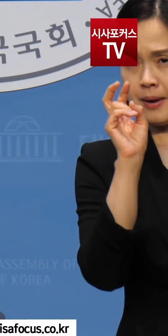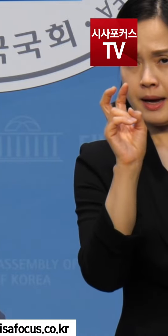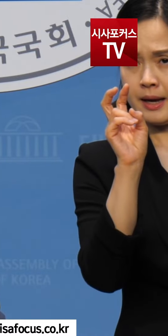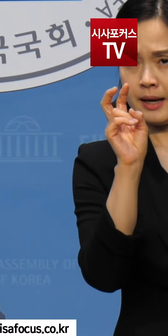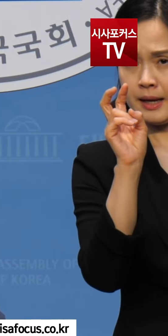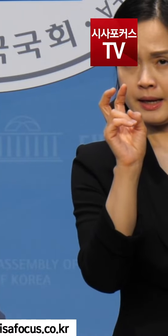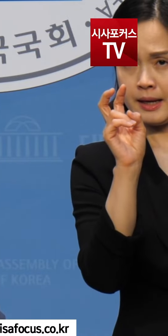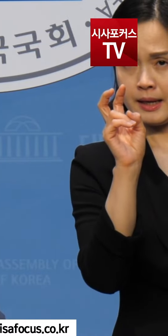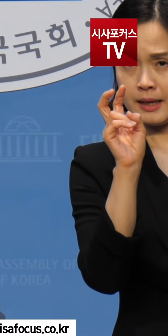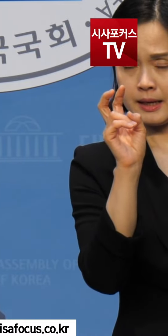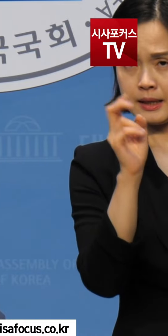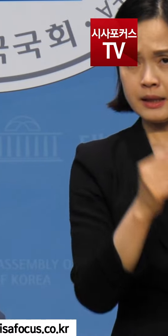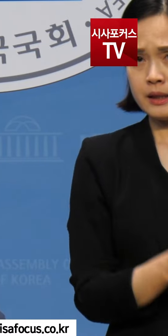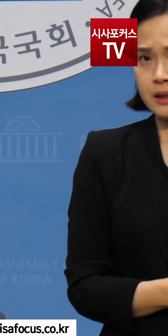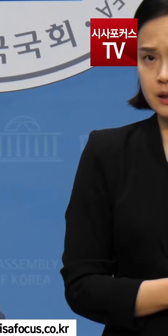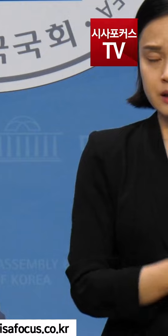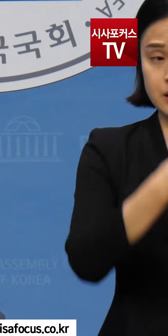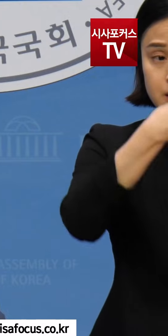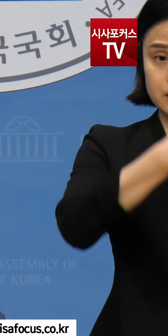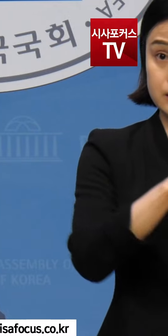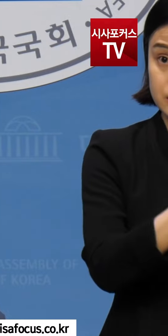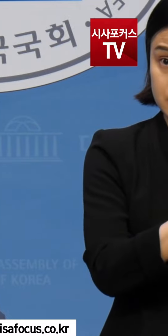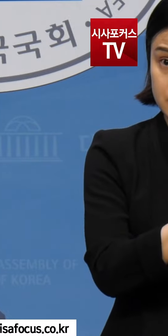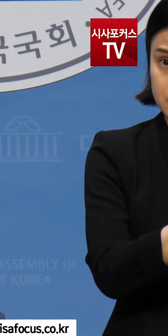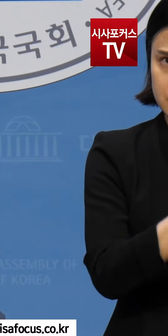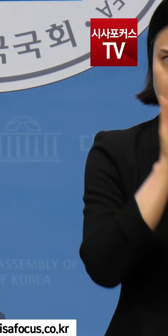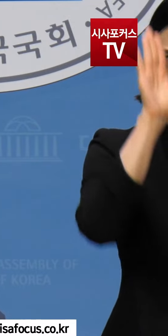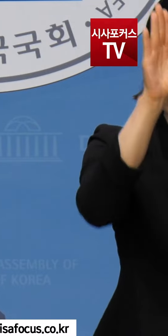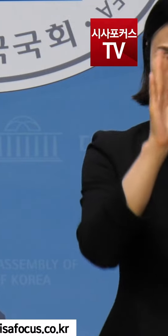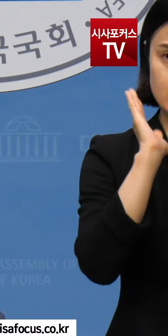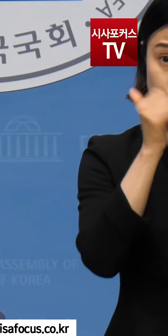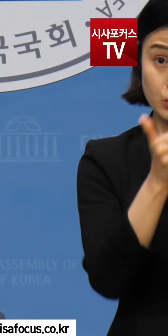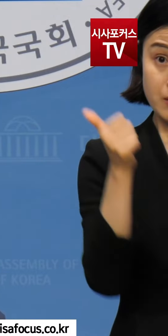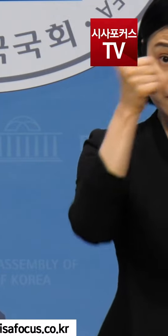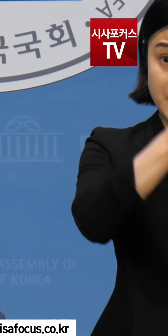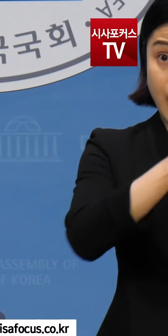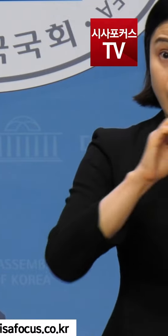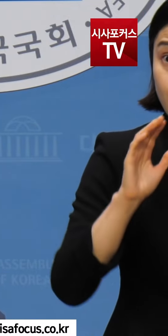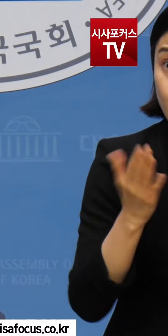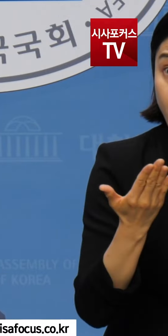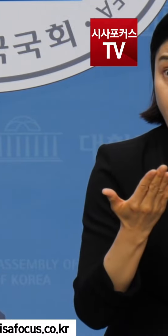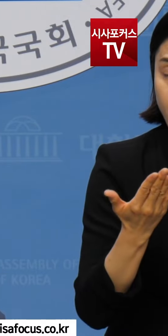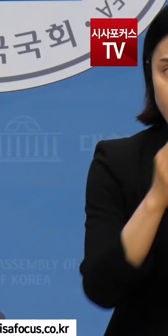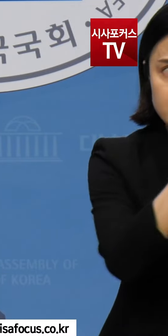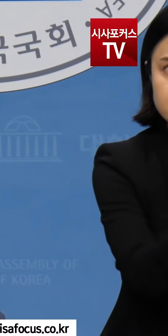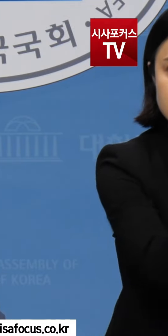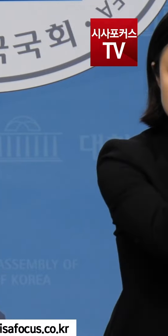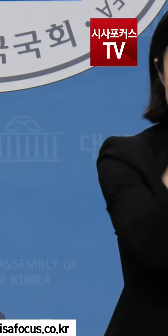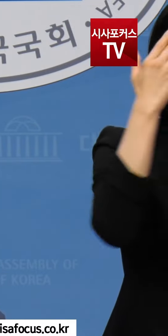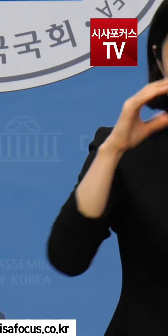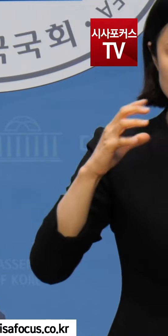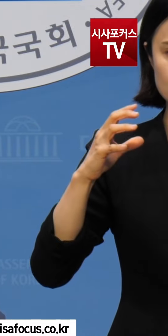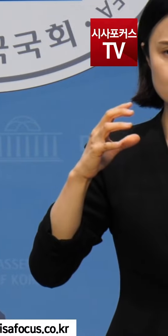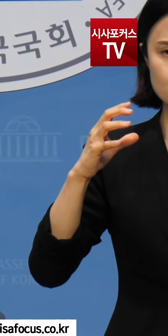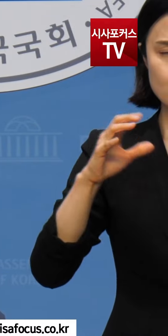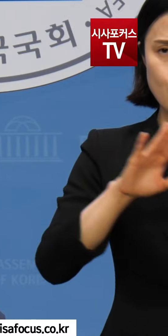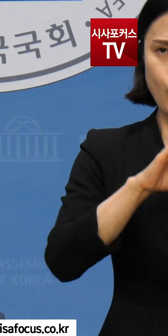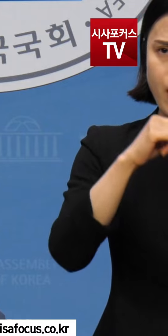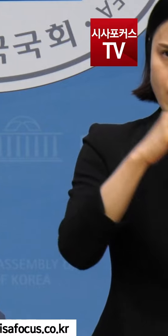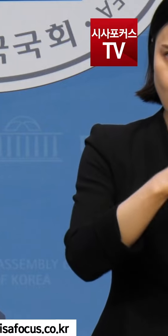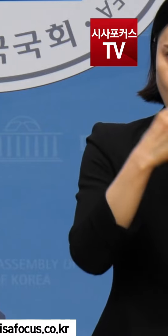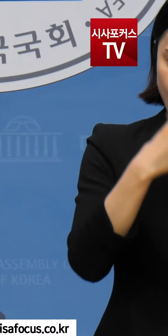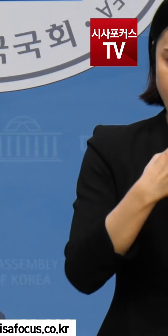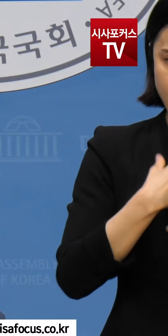문제는 트럼프가 당선될 경우 우리에게 미칠 외교 안보 부분에 파장이 클